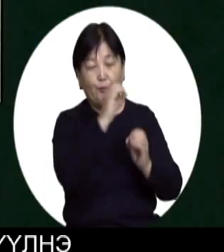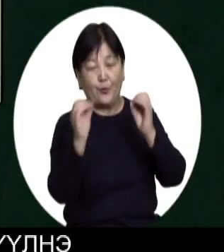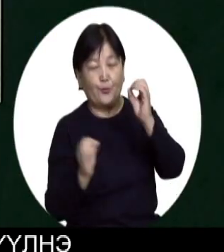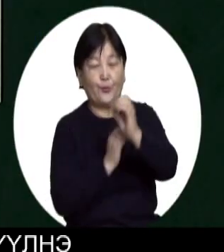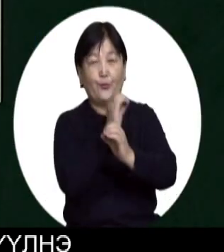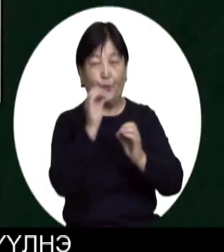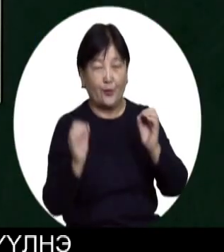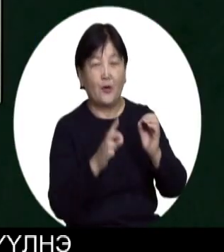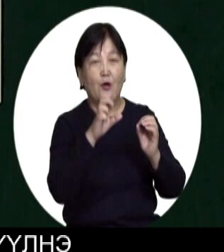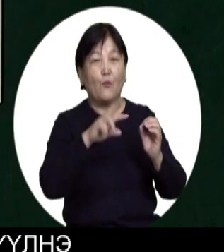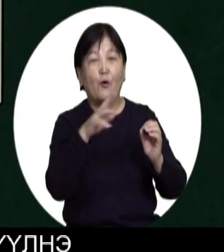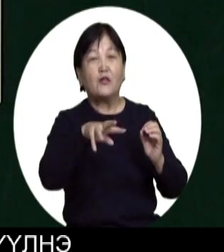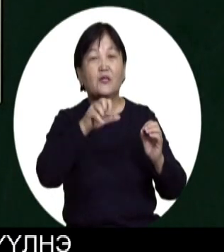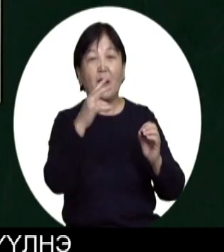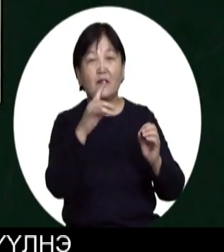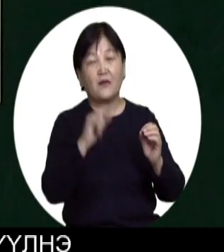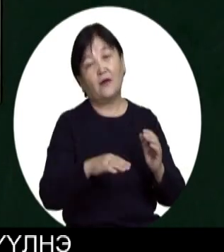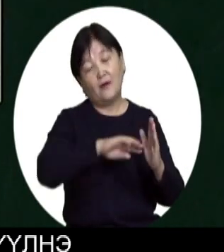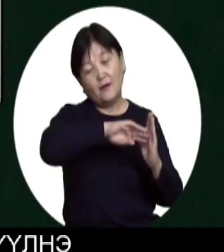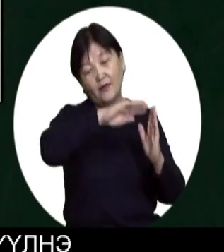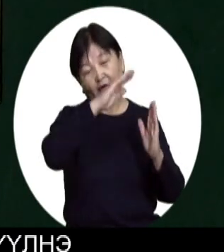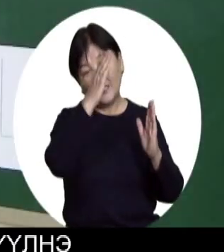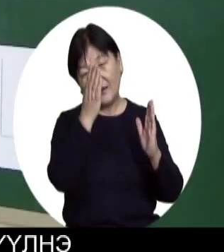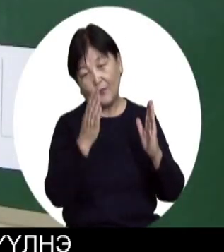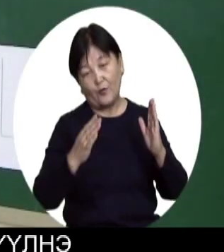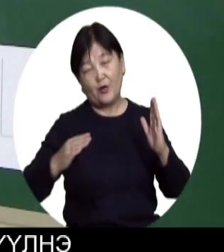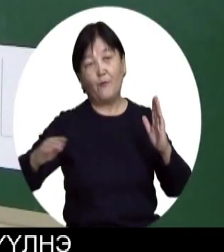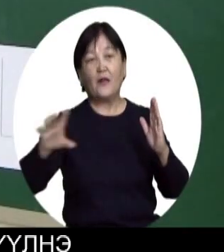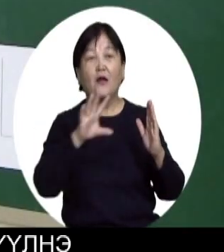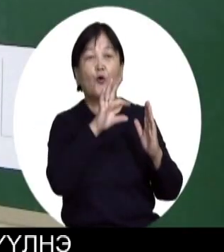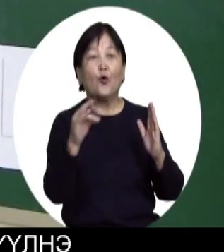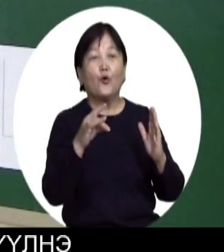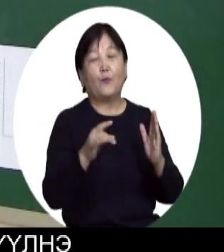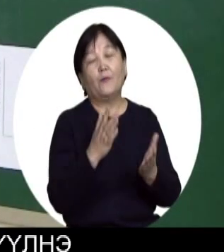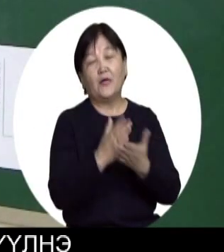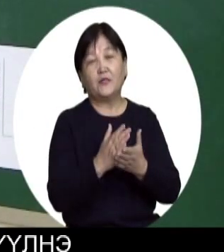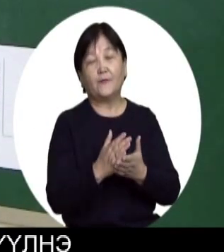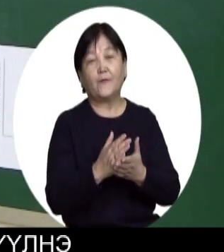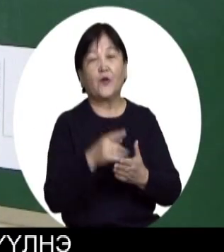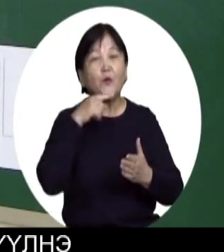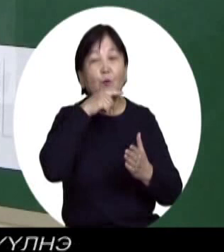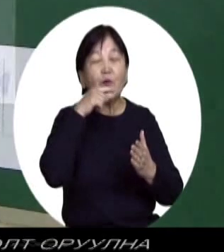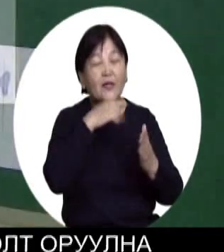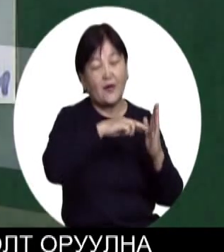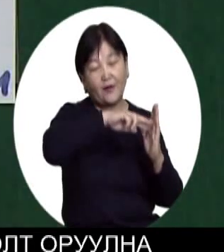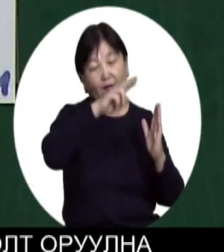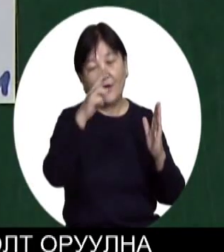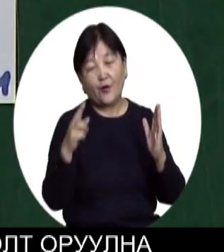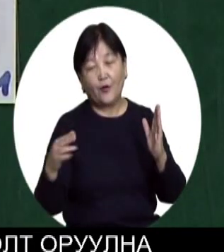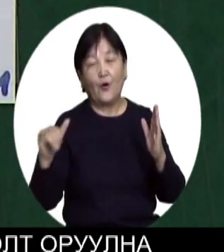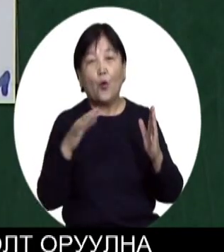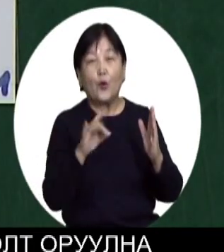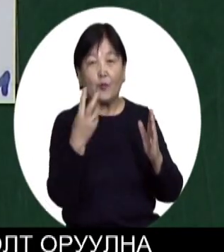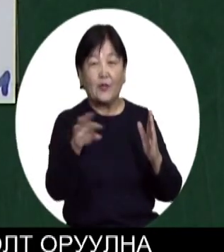маань өөрчлөгдөнө. За хэрхэн яаж өөрчлөгдсөнийг харъя. За энэ улаанаар тэмдэглэсэн уралд орох боломжтой буюу